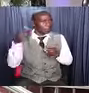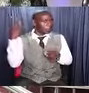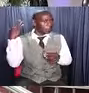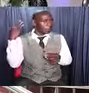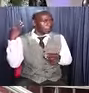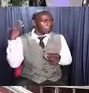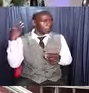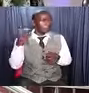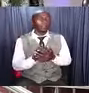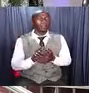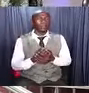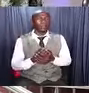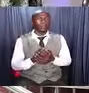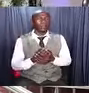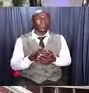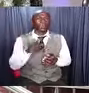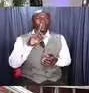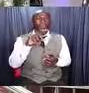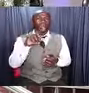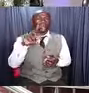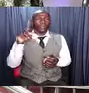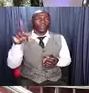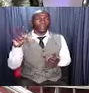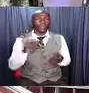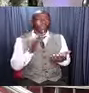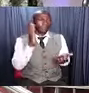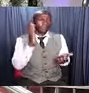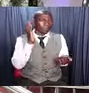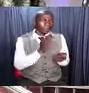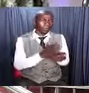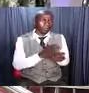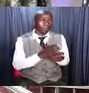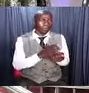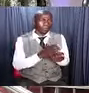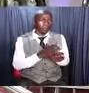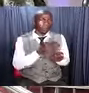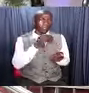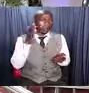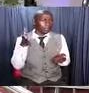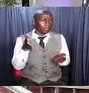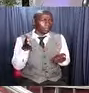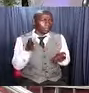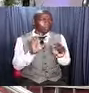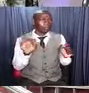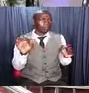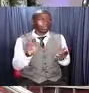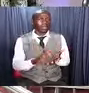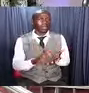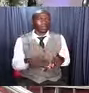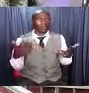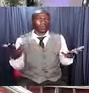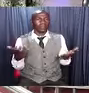Hallelujah. Hallelujah. Mihogo hiyo? Those cassavas. Mihogo hiyo siku hizi haiko tena. They are no longer there.